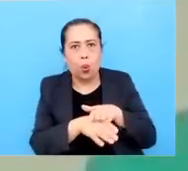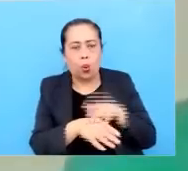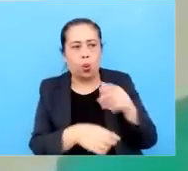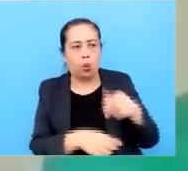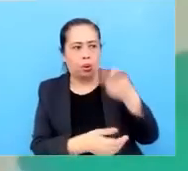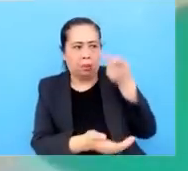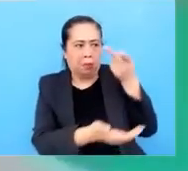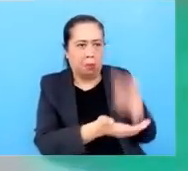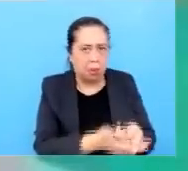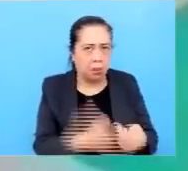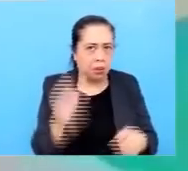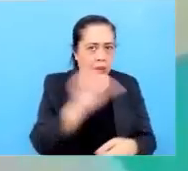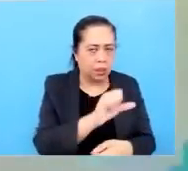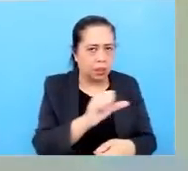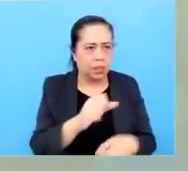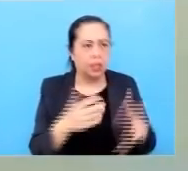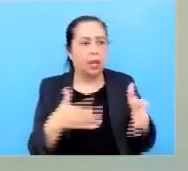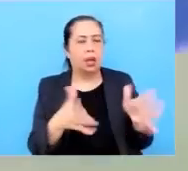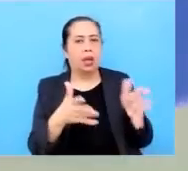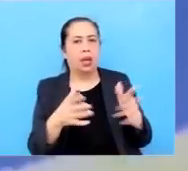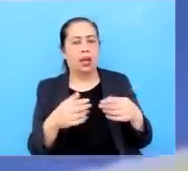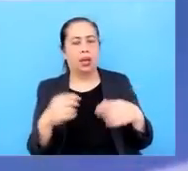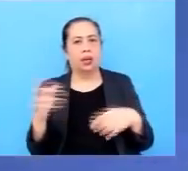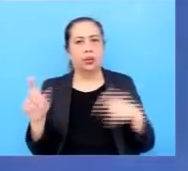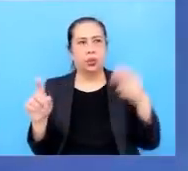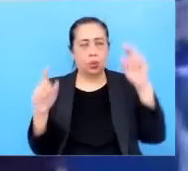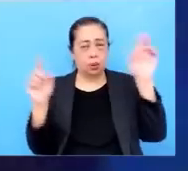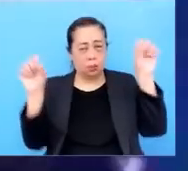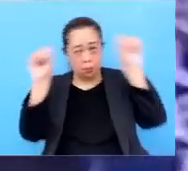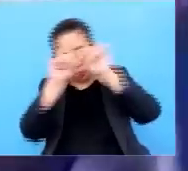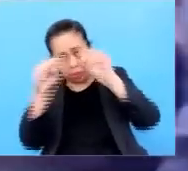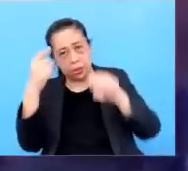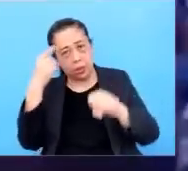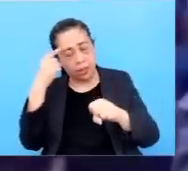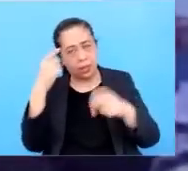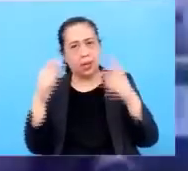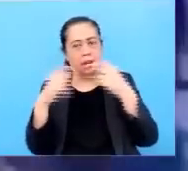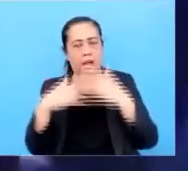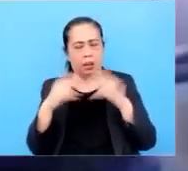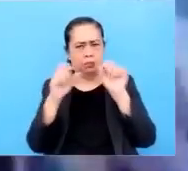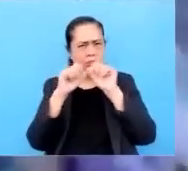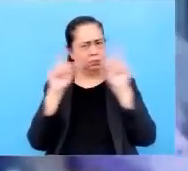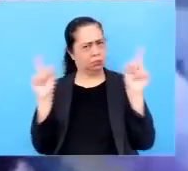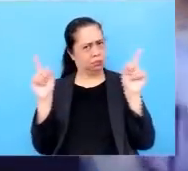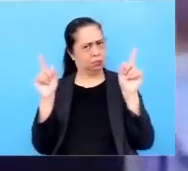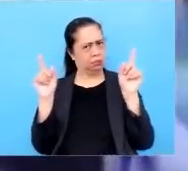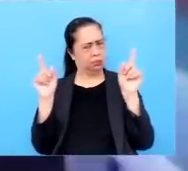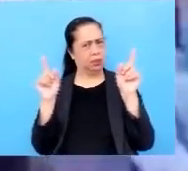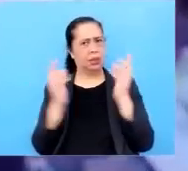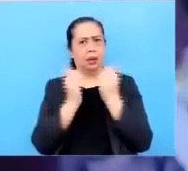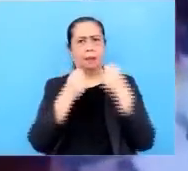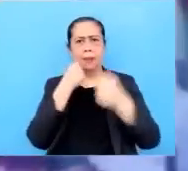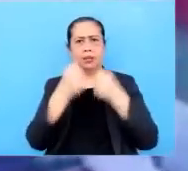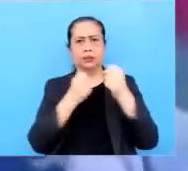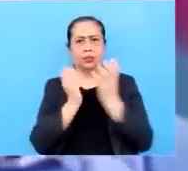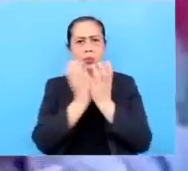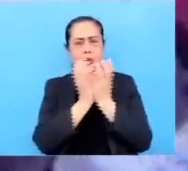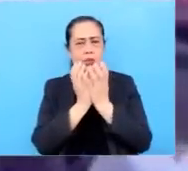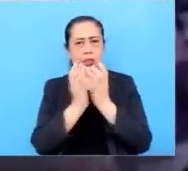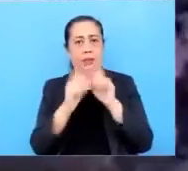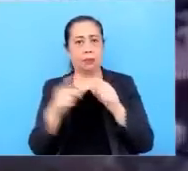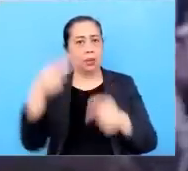4 at pinalagpas daw niya ang headbutt ng batang Pacquiao. Ikinagulat ito ng boxing community pero itong si